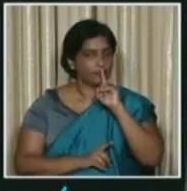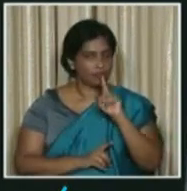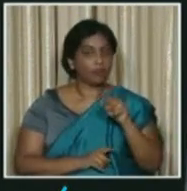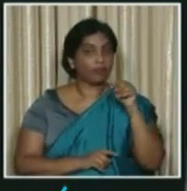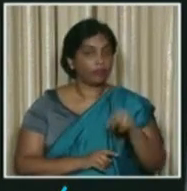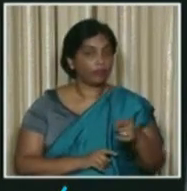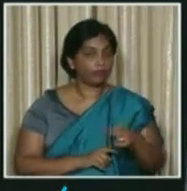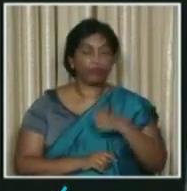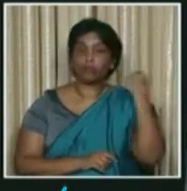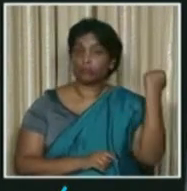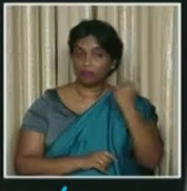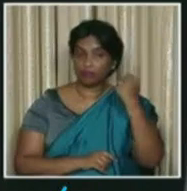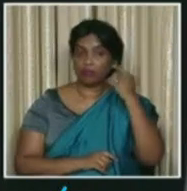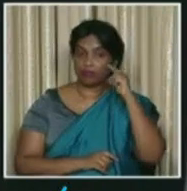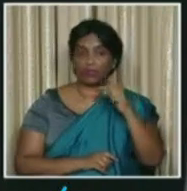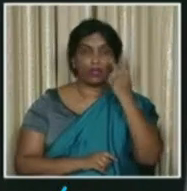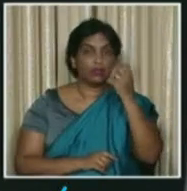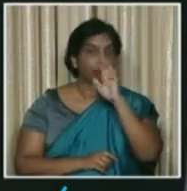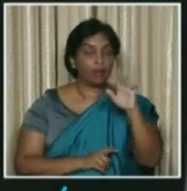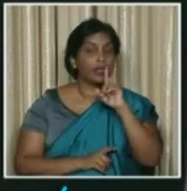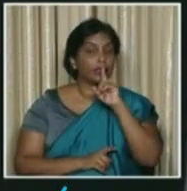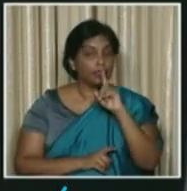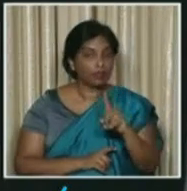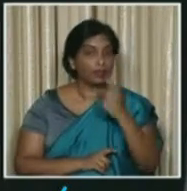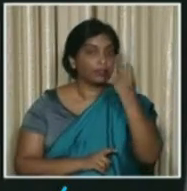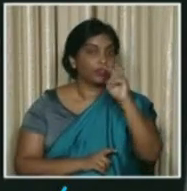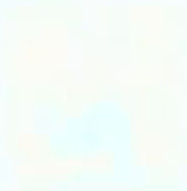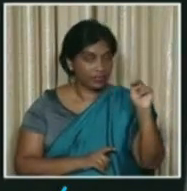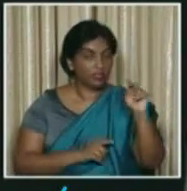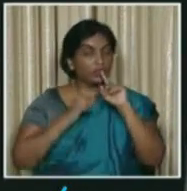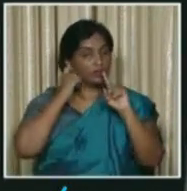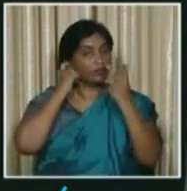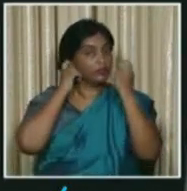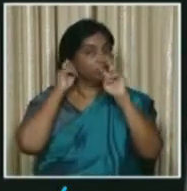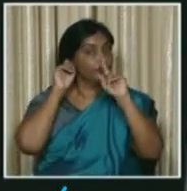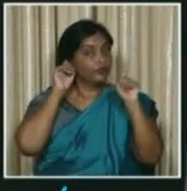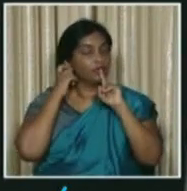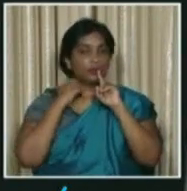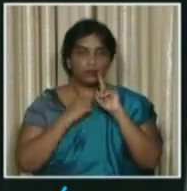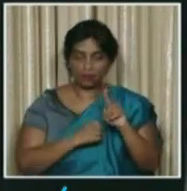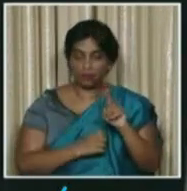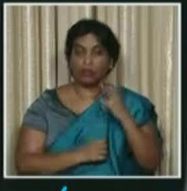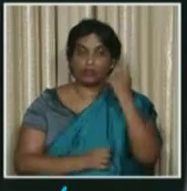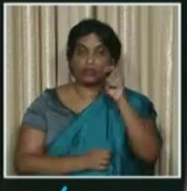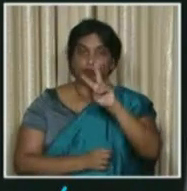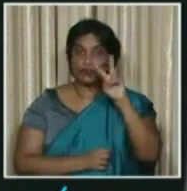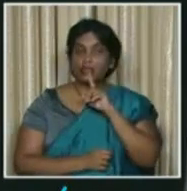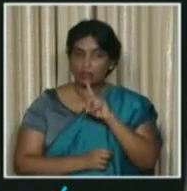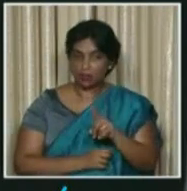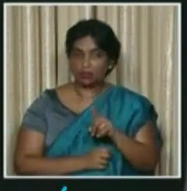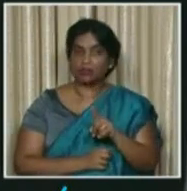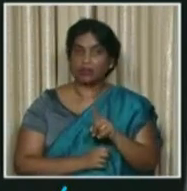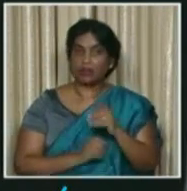අද දවසේ කතා කරන්න ඉන්න අය 2019 කියපුවා, 2020 කියපුවා, 2021 කියපුවා, 2022